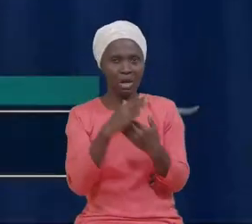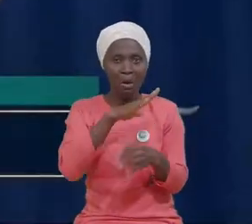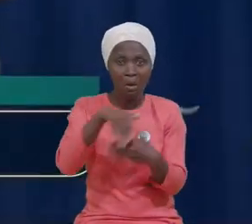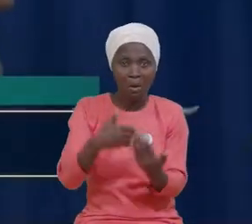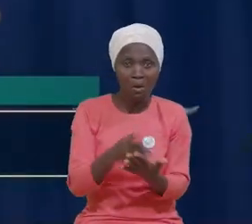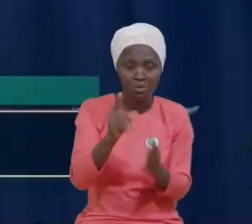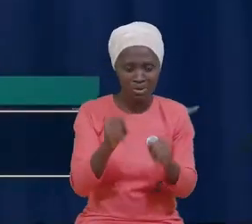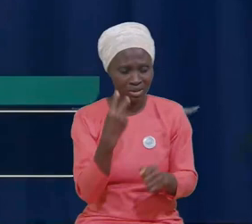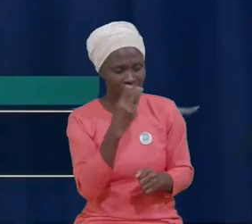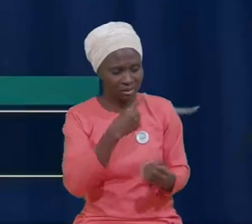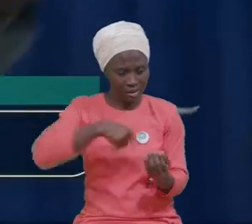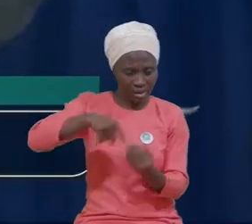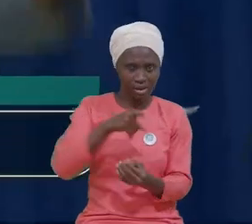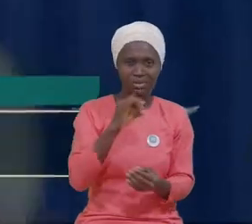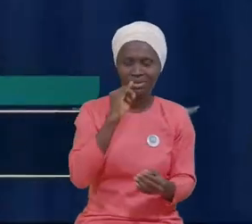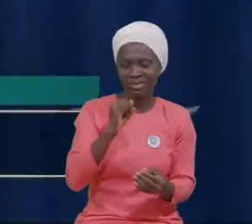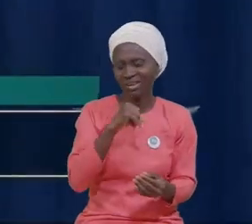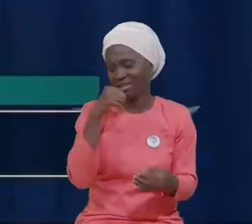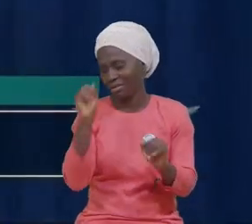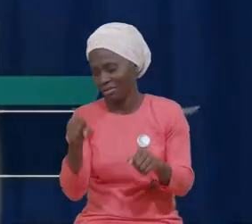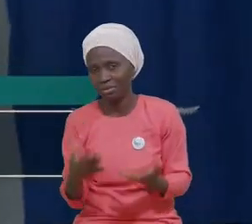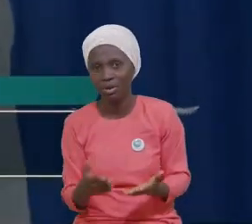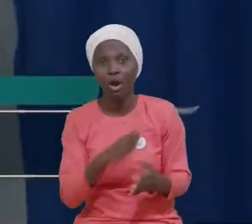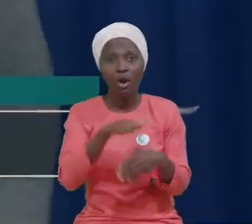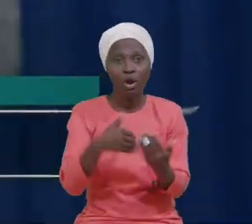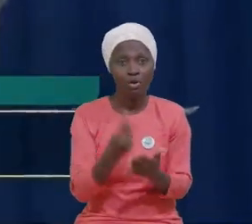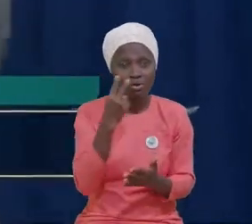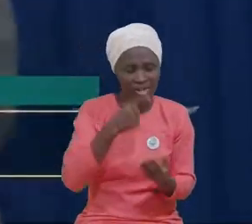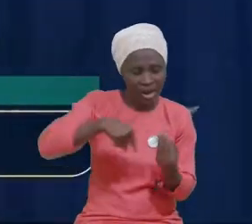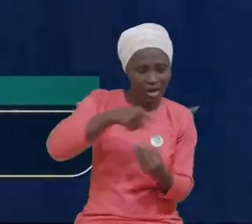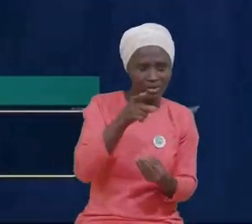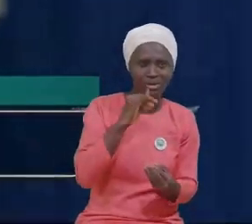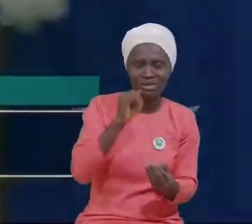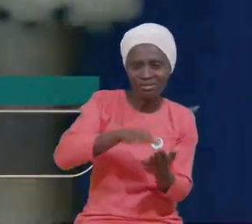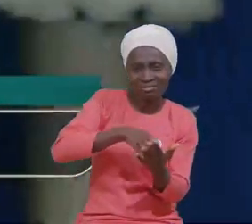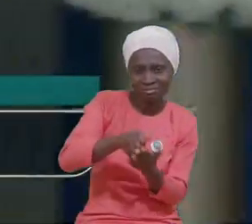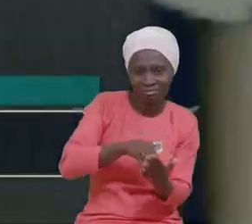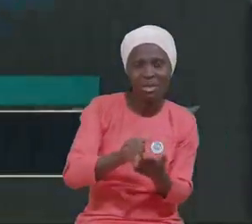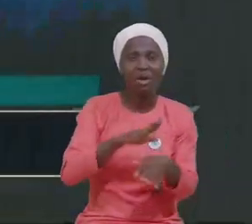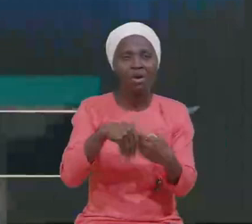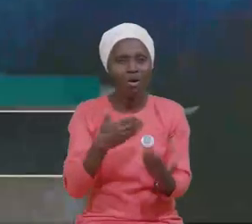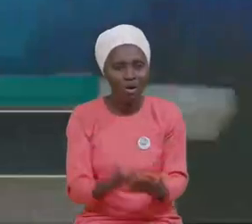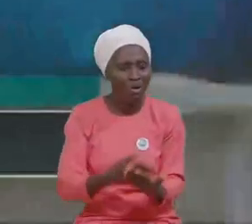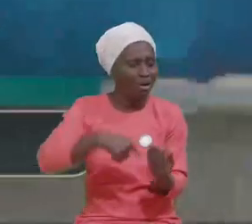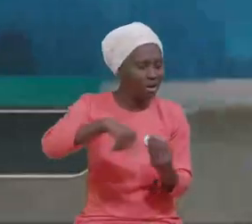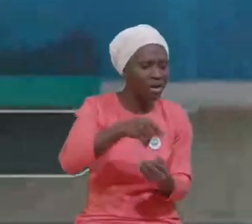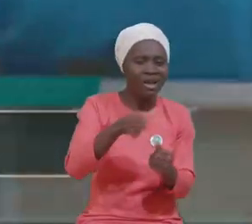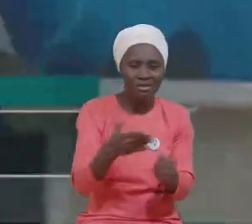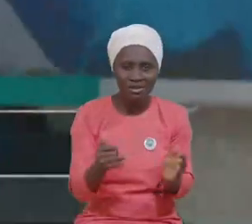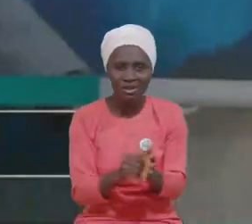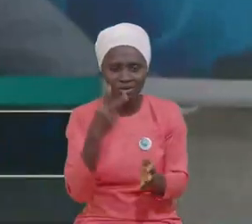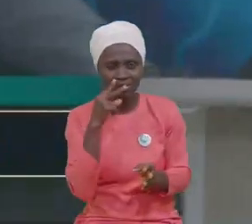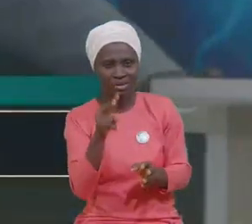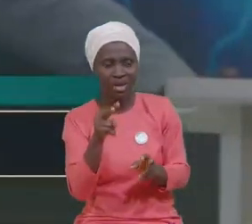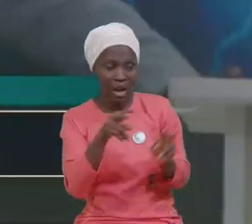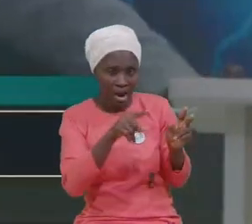ce que tu vois autour de toi, c'est l'incapacité. Tout ce que tu vois autour de toi, c'est l'impotence. Tout ce que tu vois autour de toi, tout ce que tu